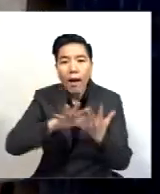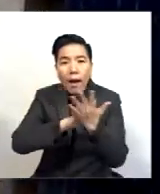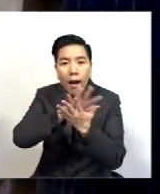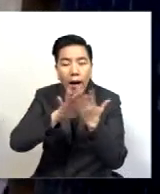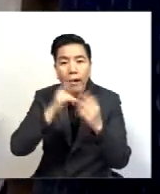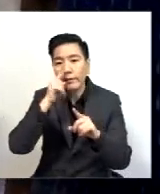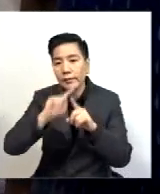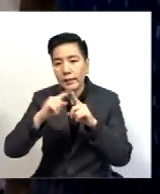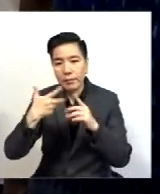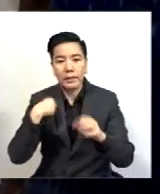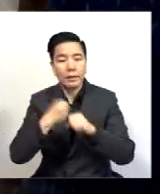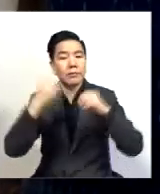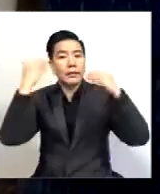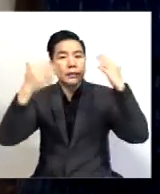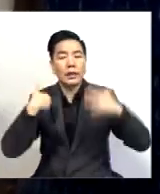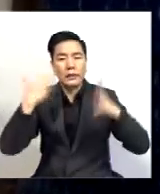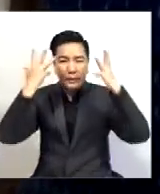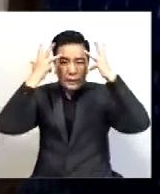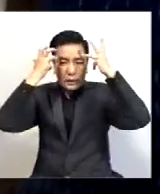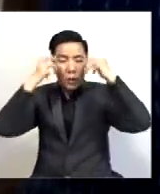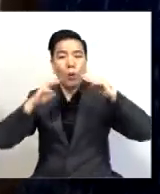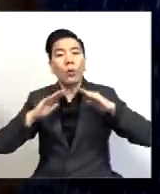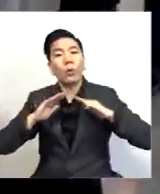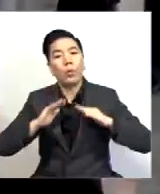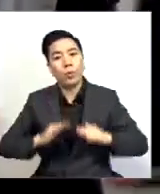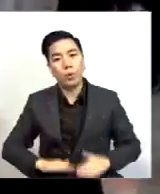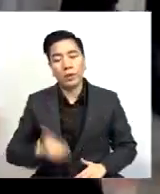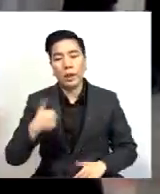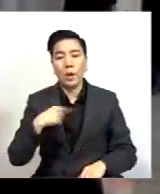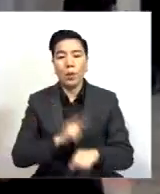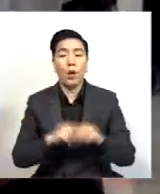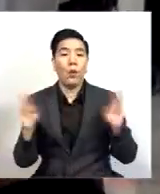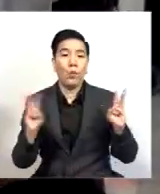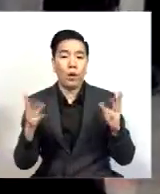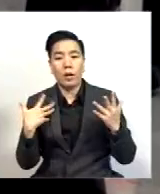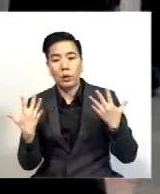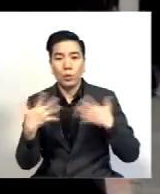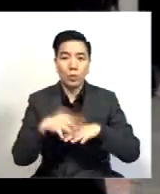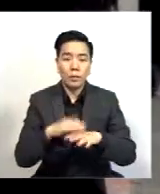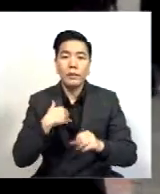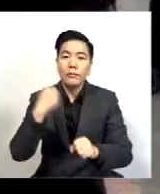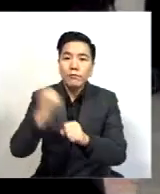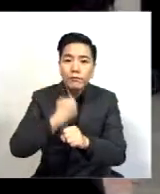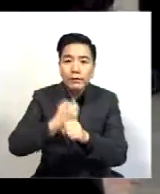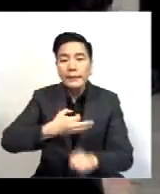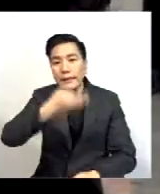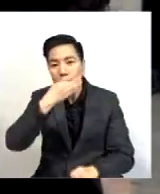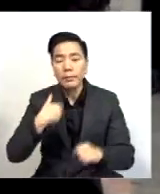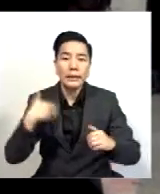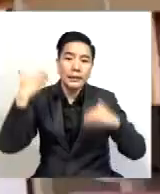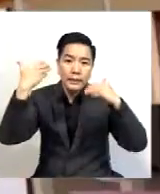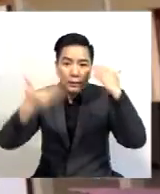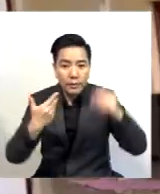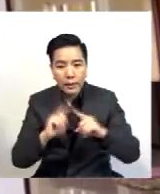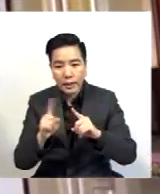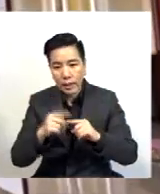คะแล้วก็มีการจัดกิจกรรมเพื่อจะลดภาวะความเครียดรวมทั้งใช้เวลาว่างให้เป็นประโยชน์มีการฝึกอาชีพกิจกรรมนันทนา